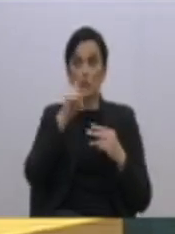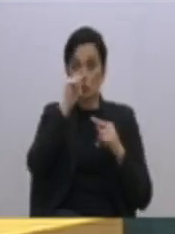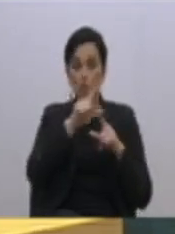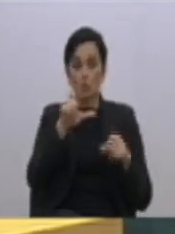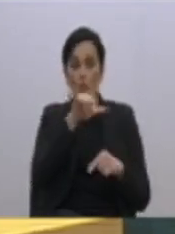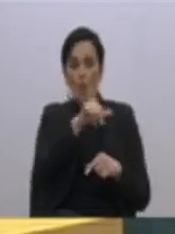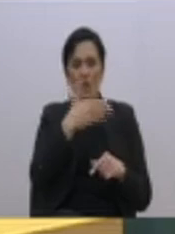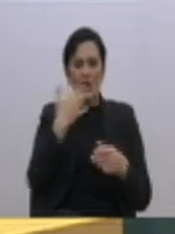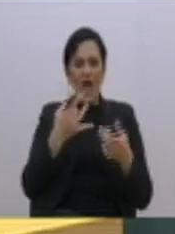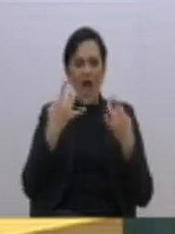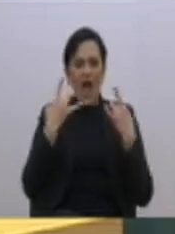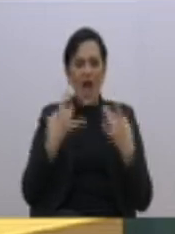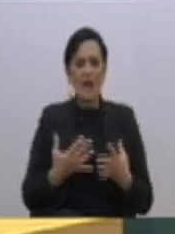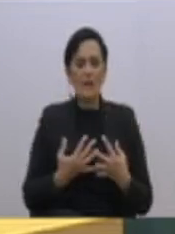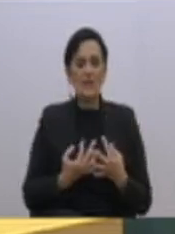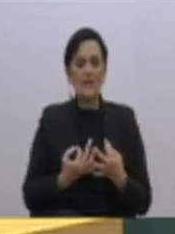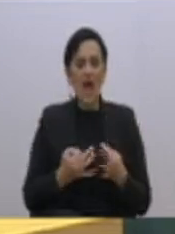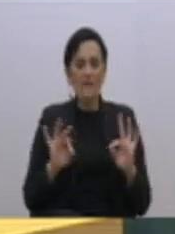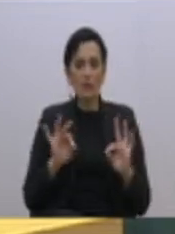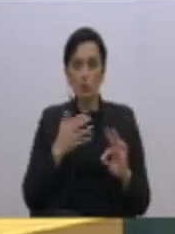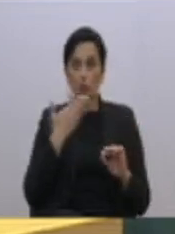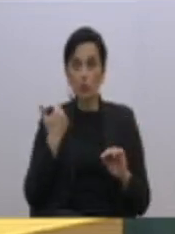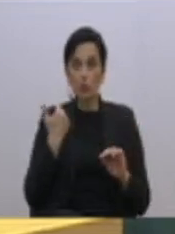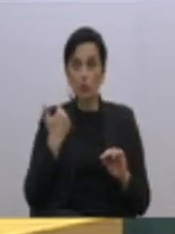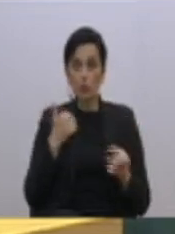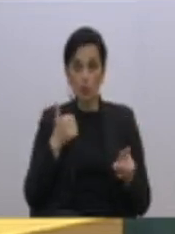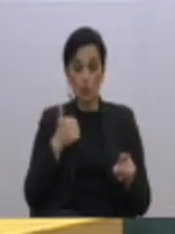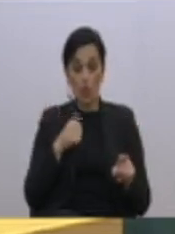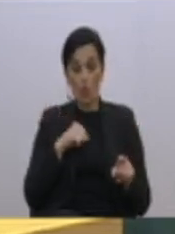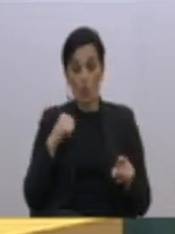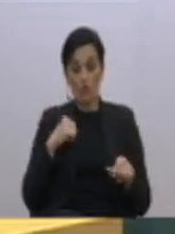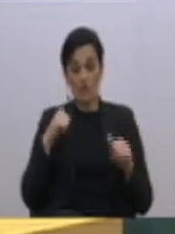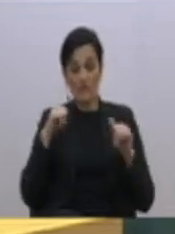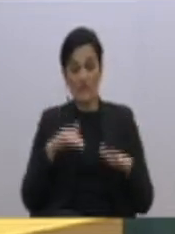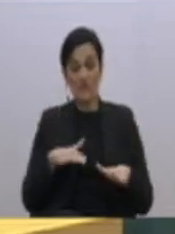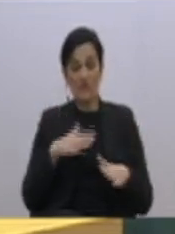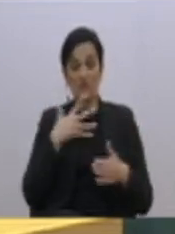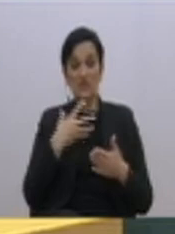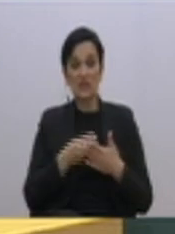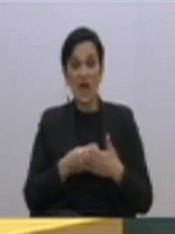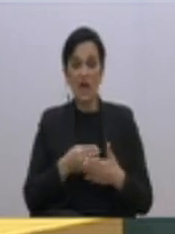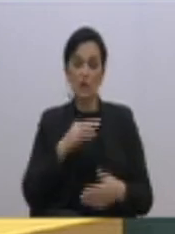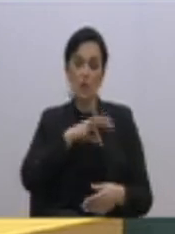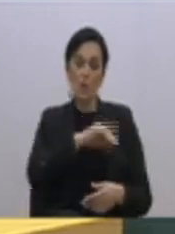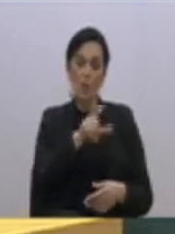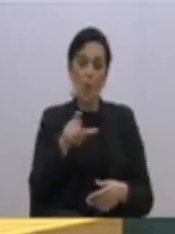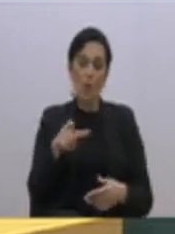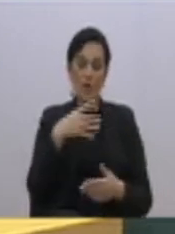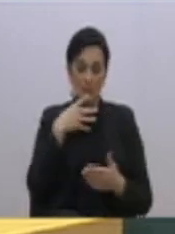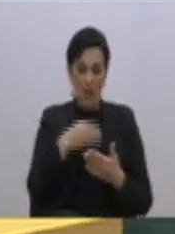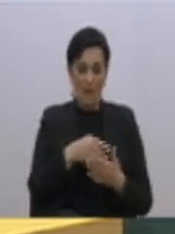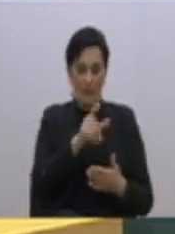აქვთ ელემენტალური თავისუფლება, რომ თვითონ როგორც გადაწყვეტენ საკუთარი მომხმარებლებისთვის, საკუთარი